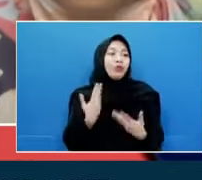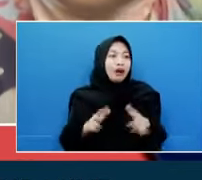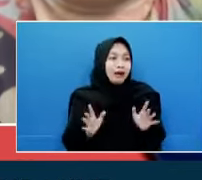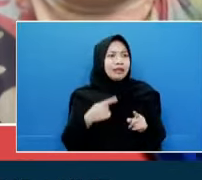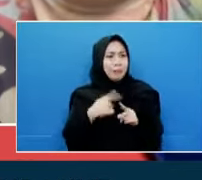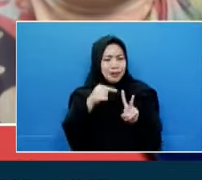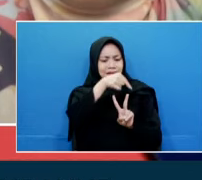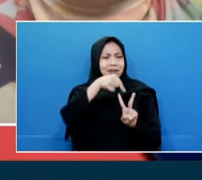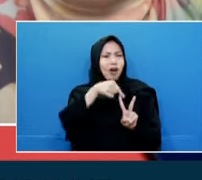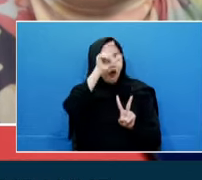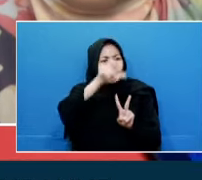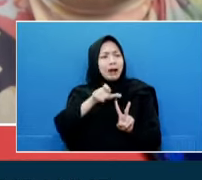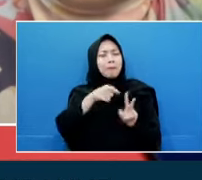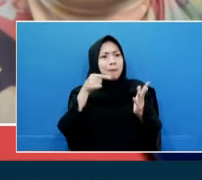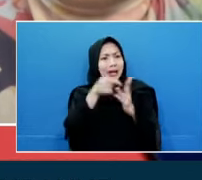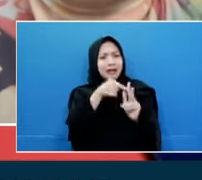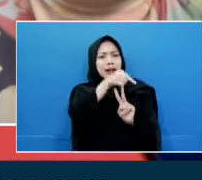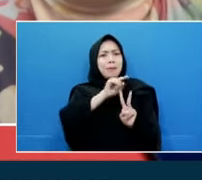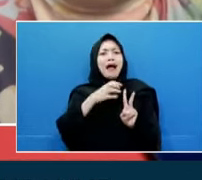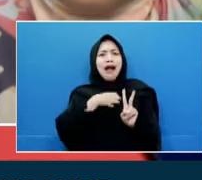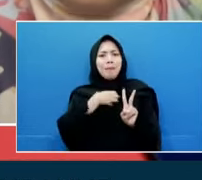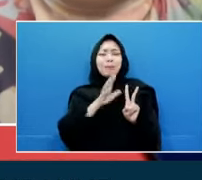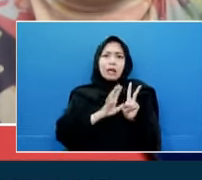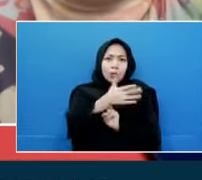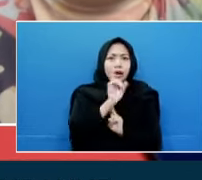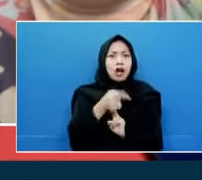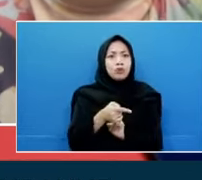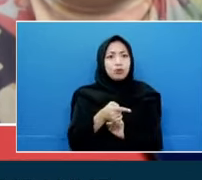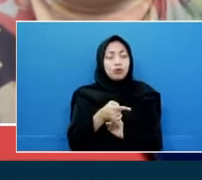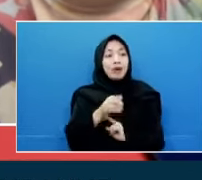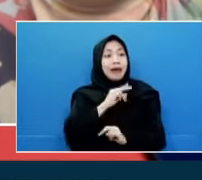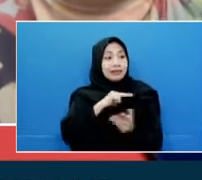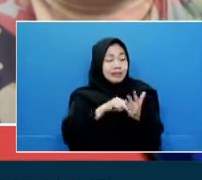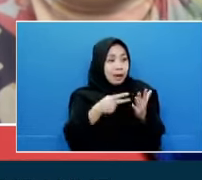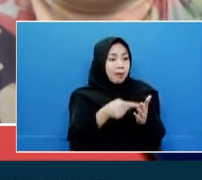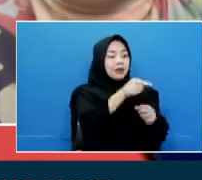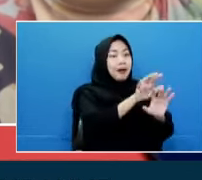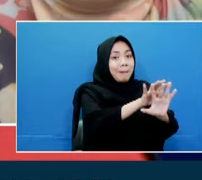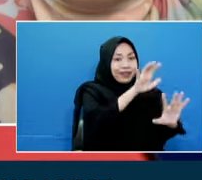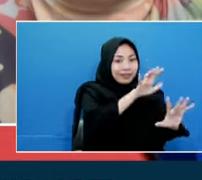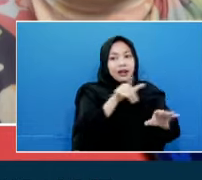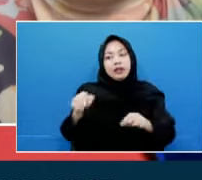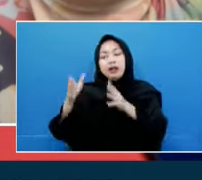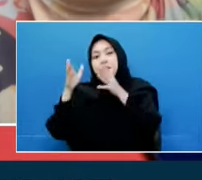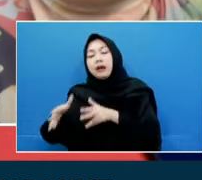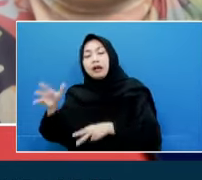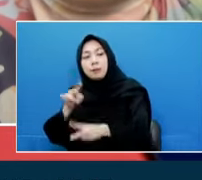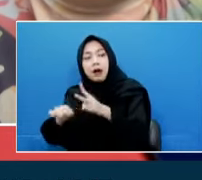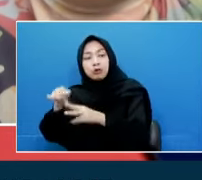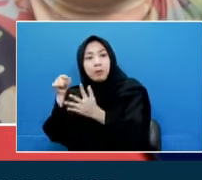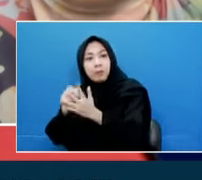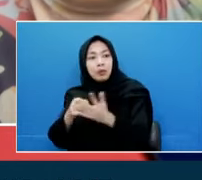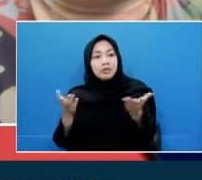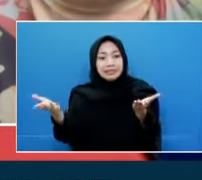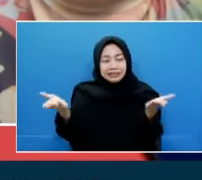dilindungi gitu loh jadi bagaimana menyajikan ruang publik yang kemudian ee secara proses pemilu kita ini